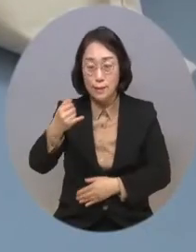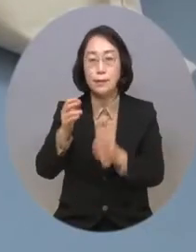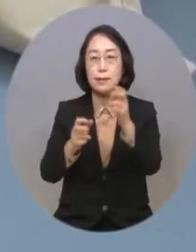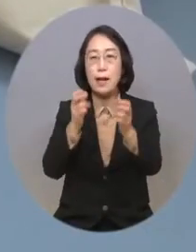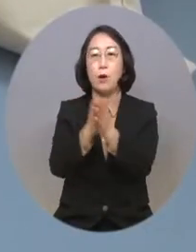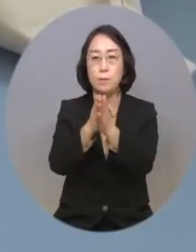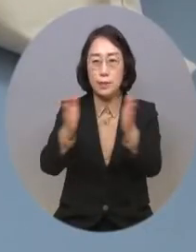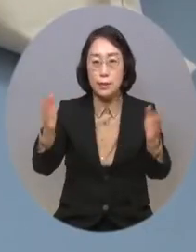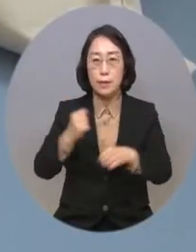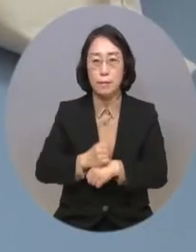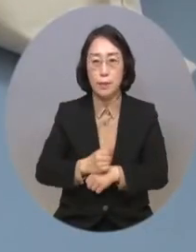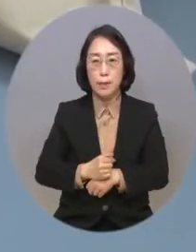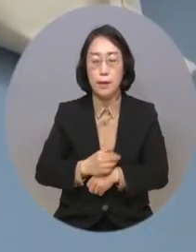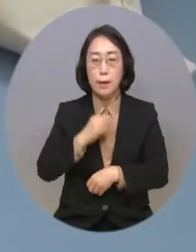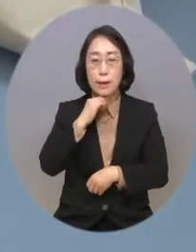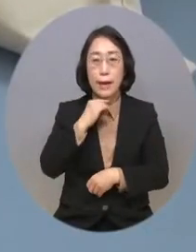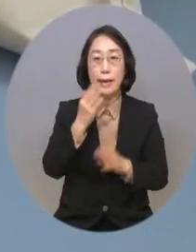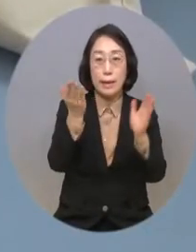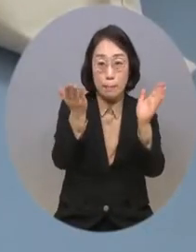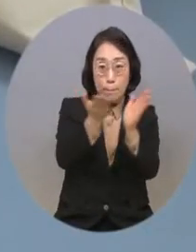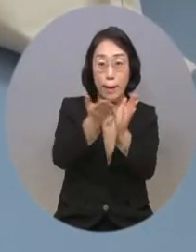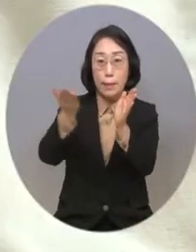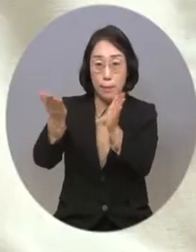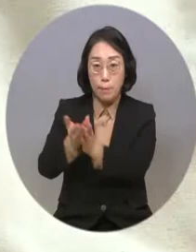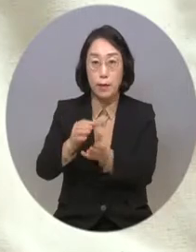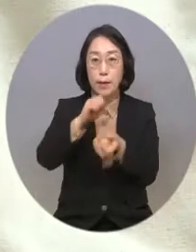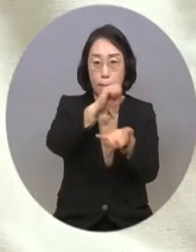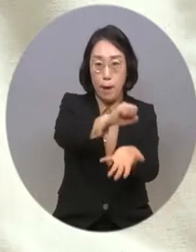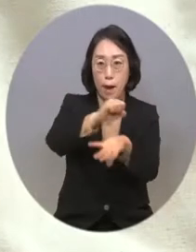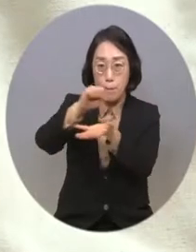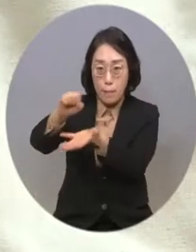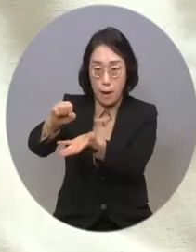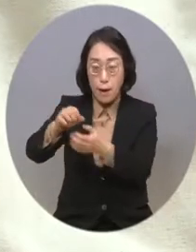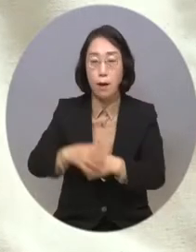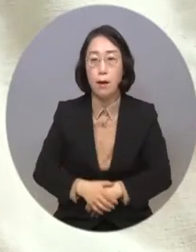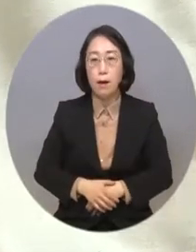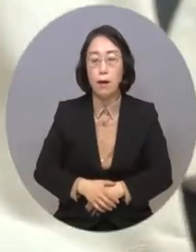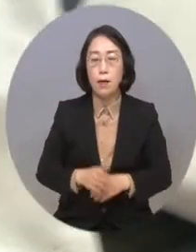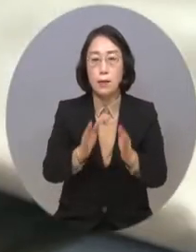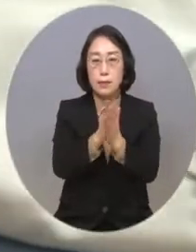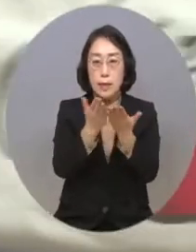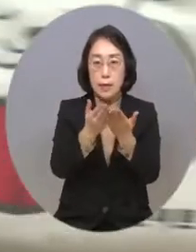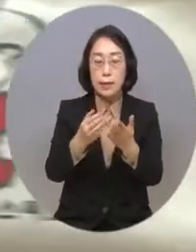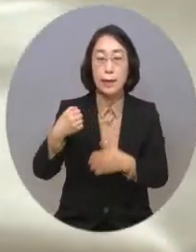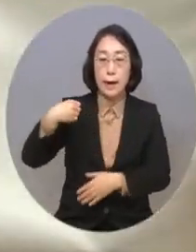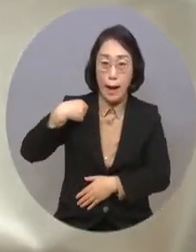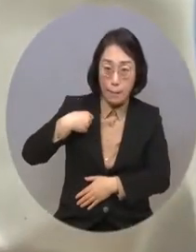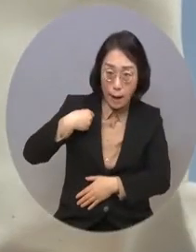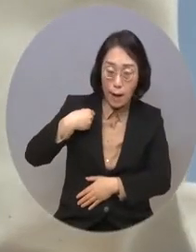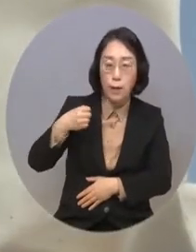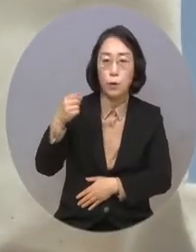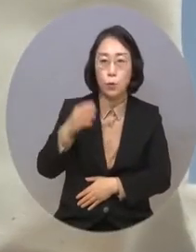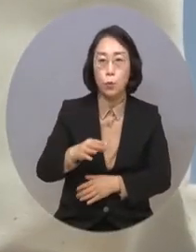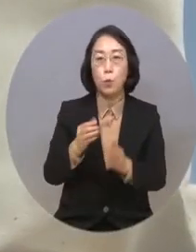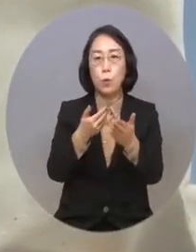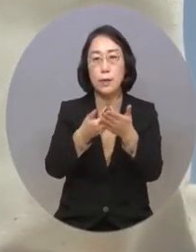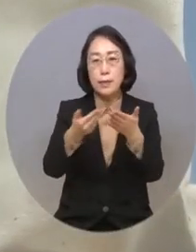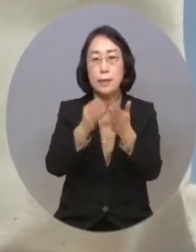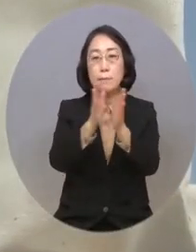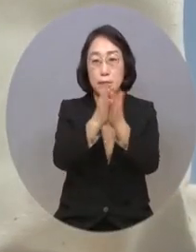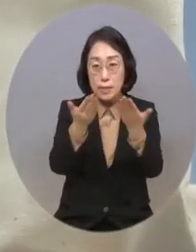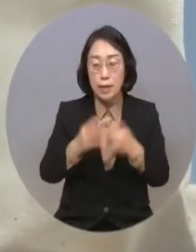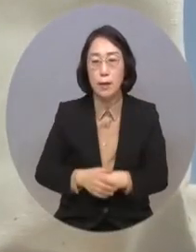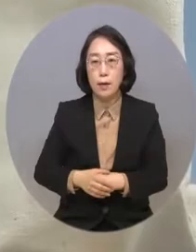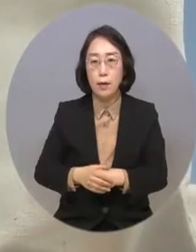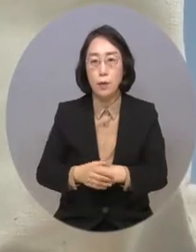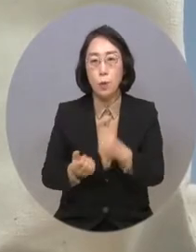북스타트 사업은 각 연령별로 지급품이 전달됩니다. 지급품은 독서 가방과 함께 그림책 2권, 가이드북 1개,